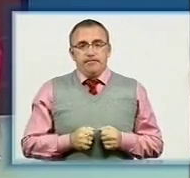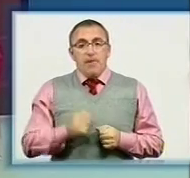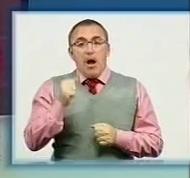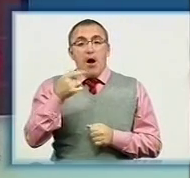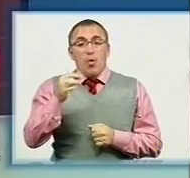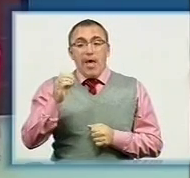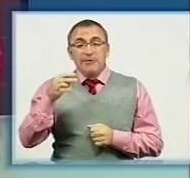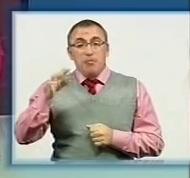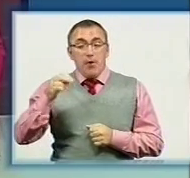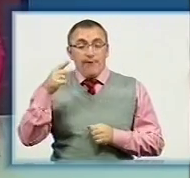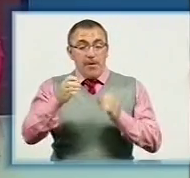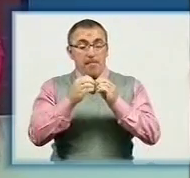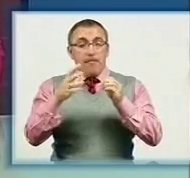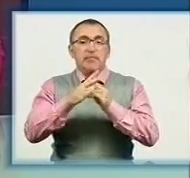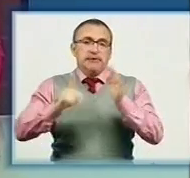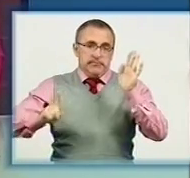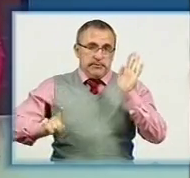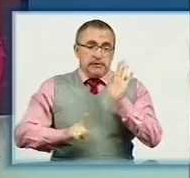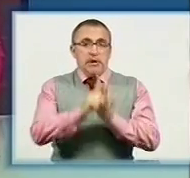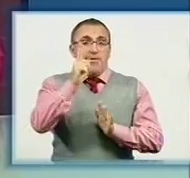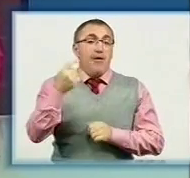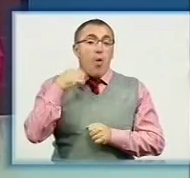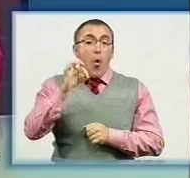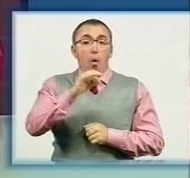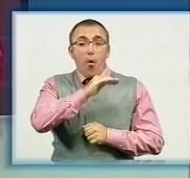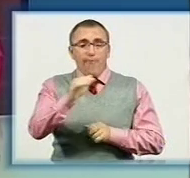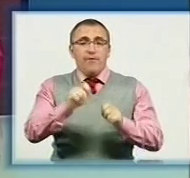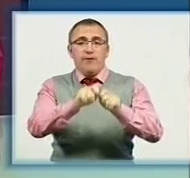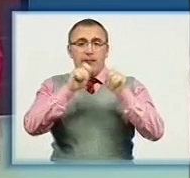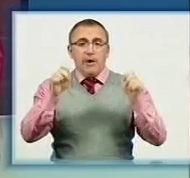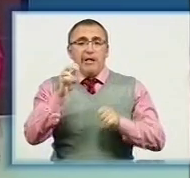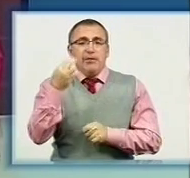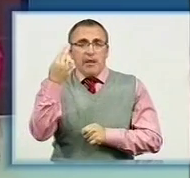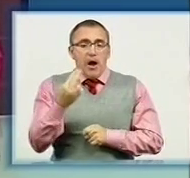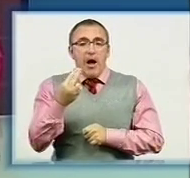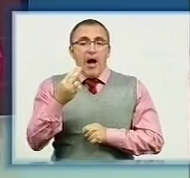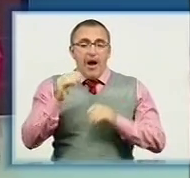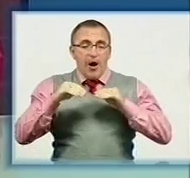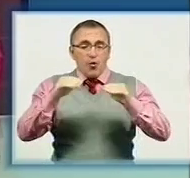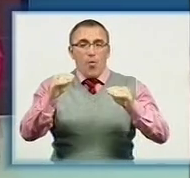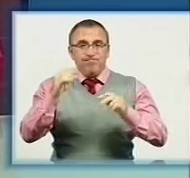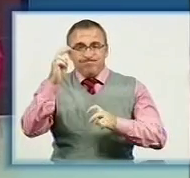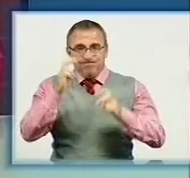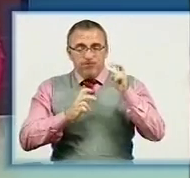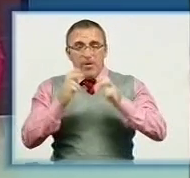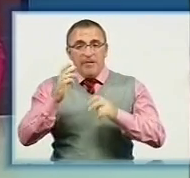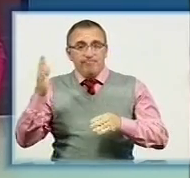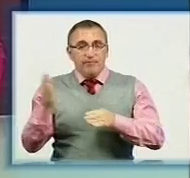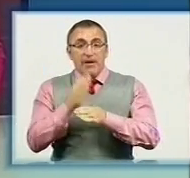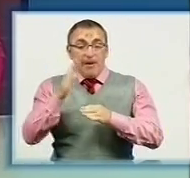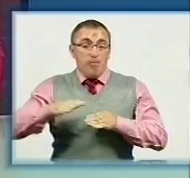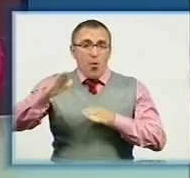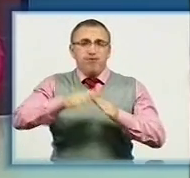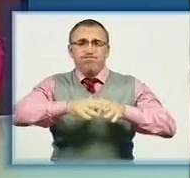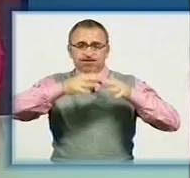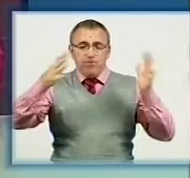Агроекспо 2015 стартувала. В Кіровограді офіційно відкрили національну агропромислову виставку. Цьогоріч її площу збільшили вдвічі до